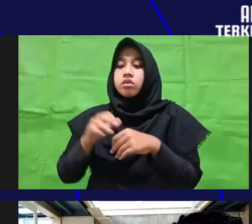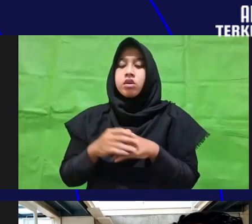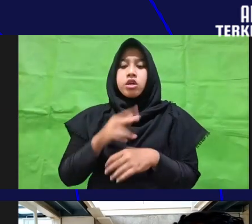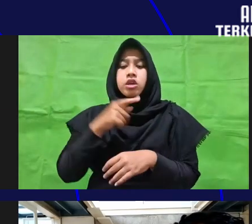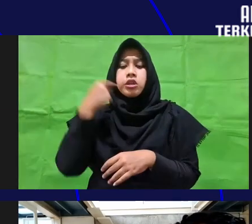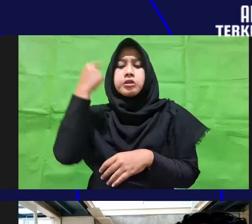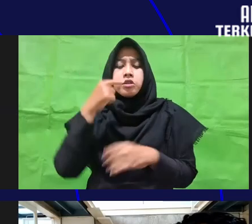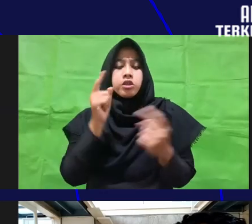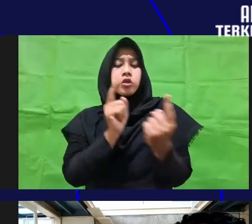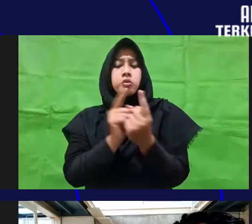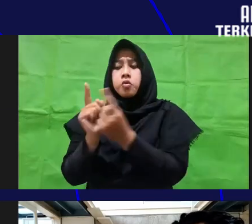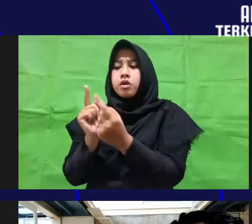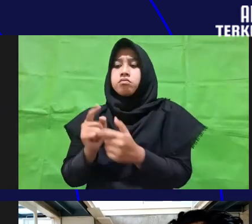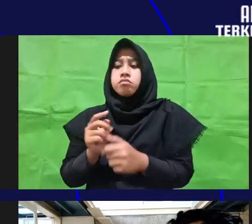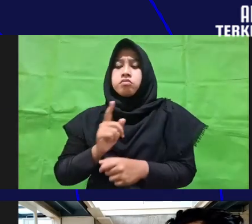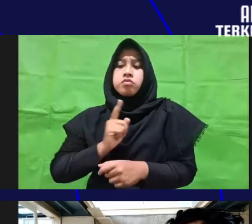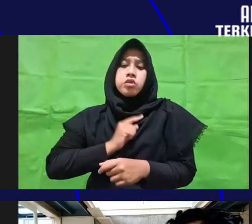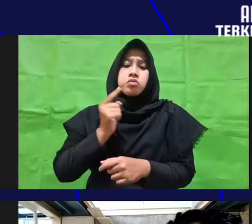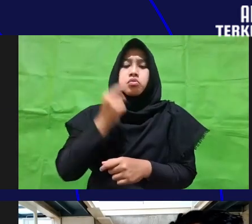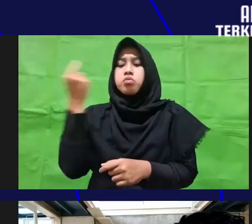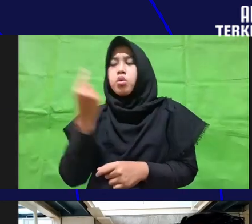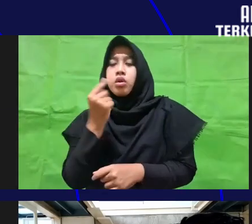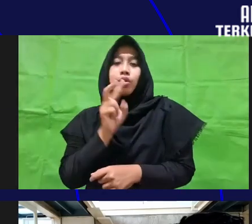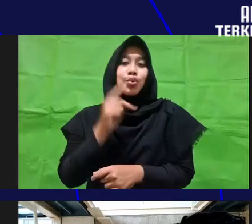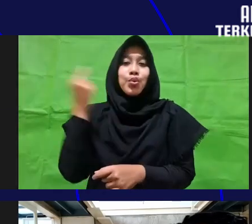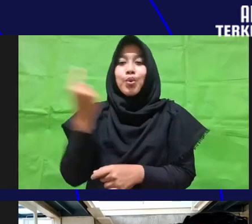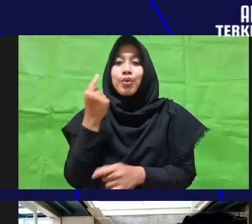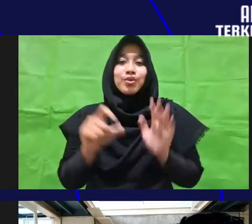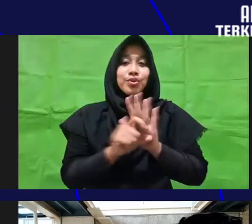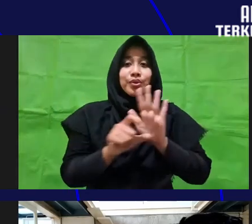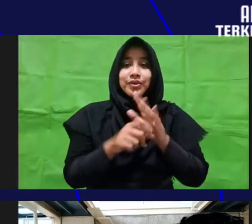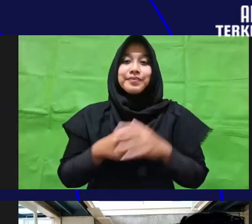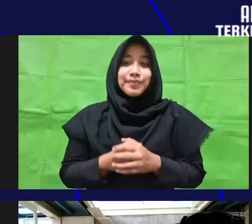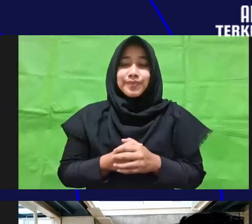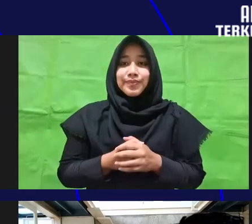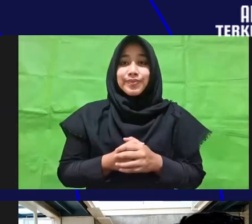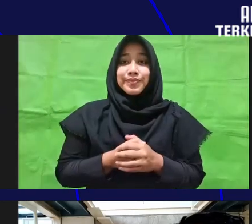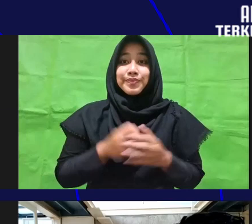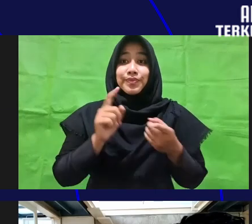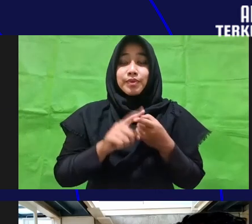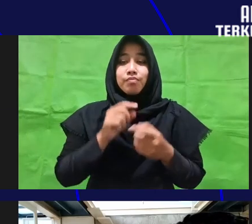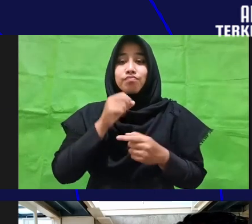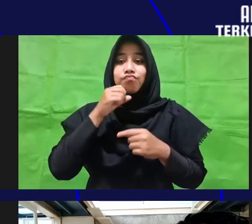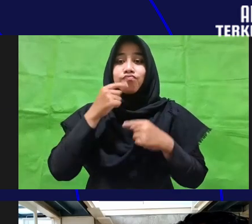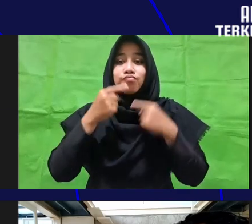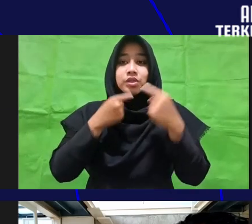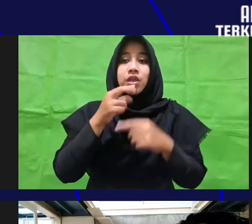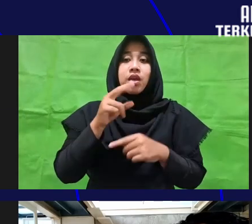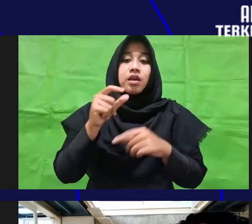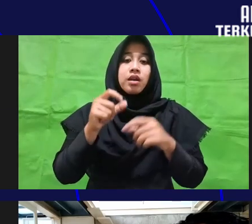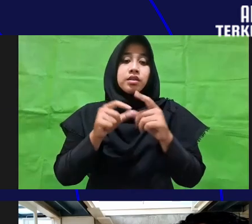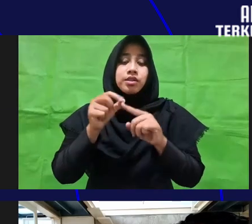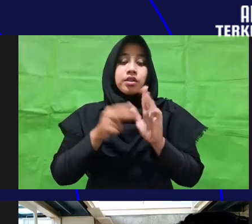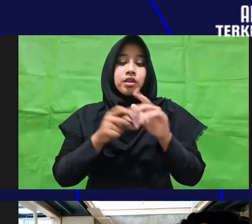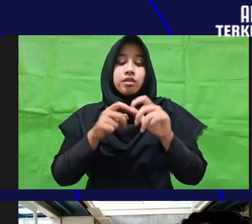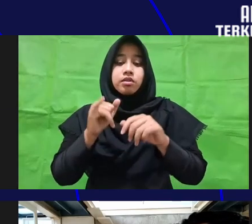sering temukan singkat 1 bulan atau 2 bulan misalnya gitu. Nah, untuk melengkapi pembicaraan soal residensi yang komprehensif